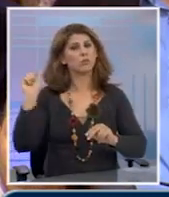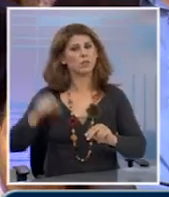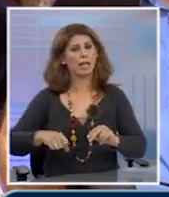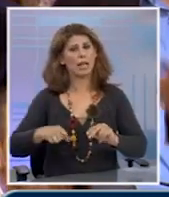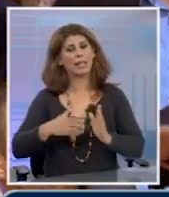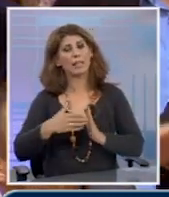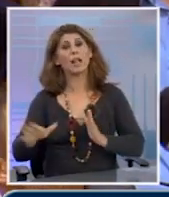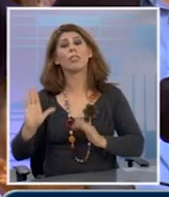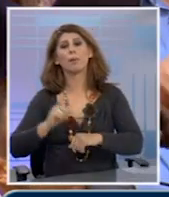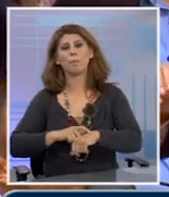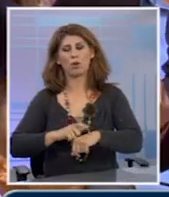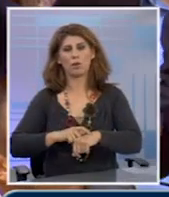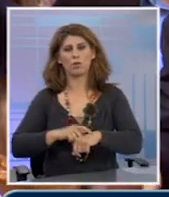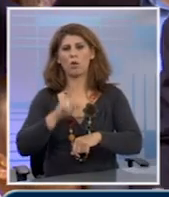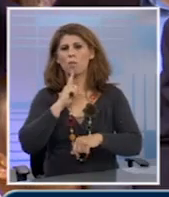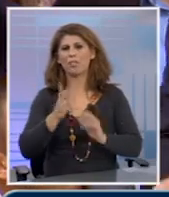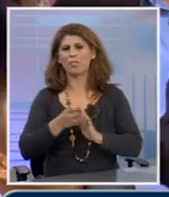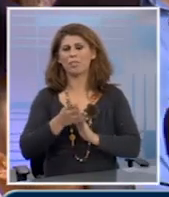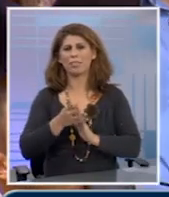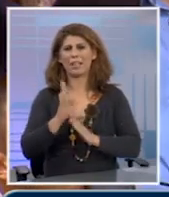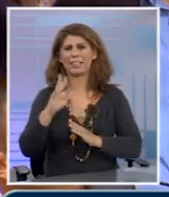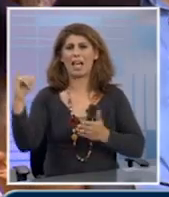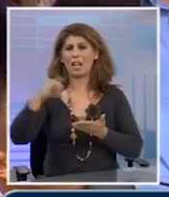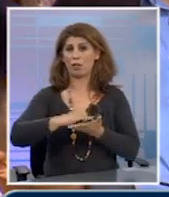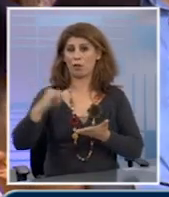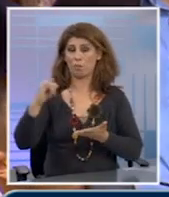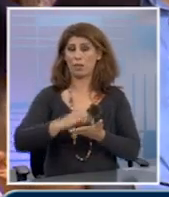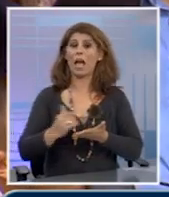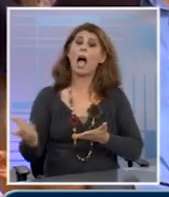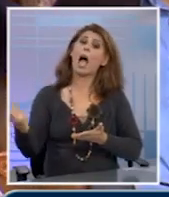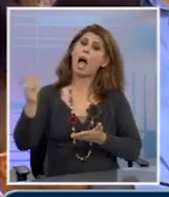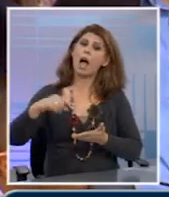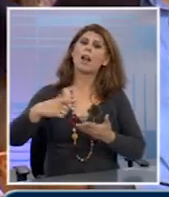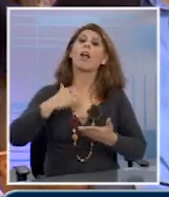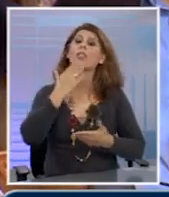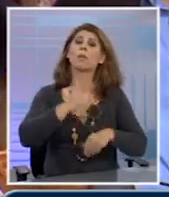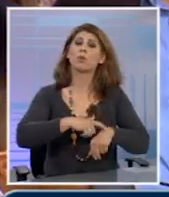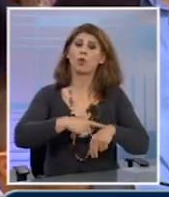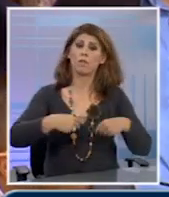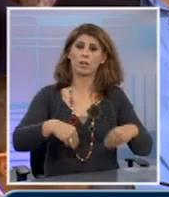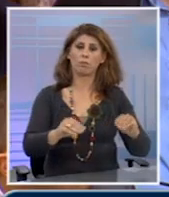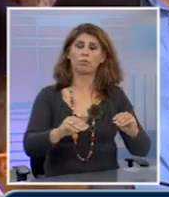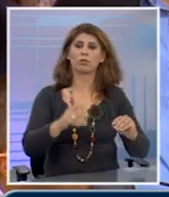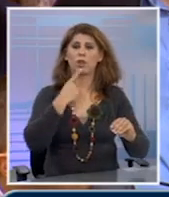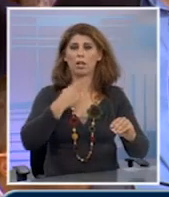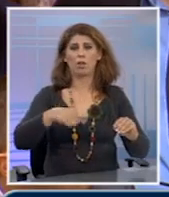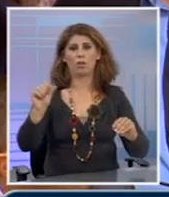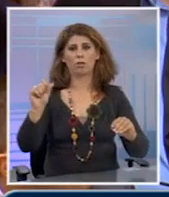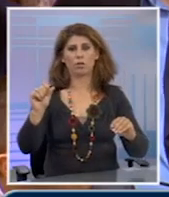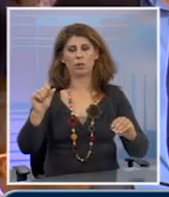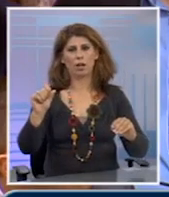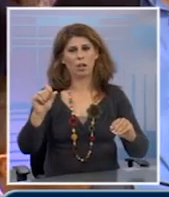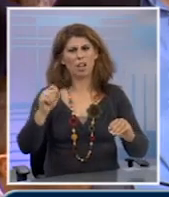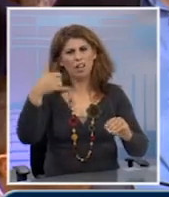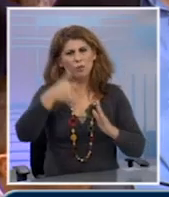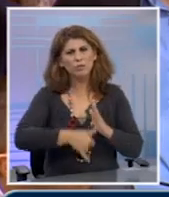άλλα που δεν πρόλαβαν όπως τα 14 δρόμο για τα άλλα που δεν πρόλαβαν να ξεπουλήσουν λένε όχι ενώ διέπονται κατ ουσίαν